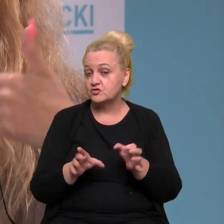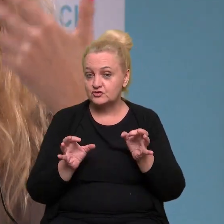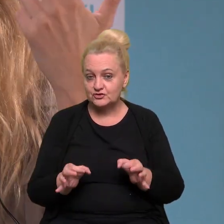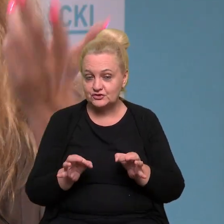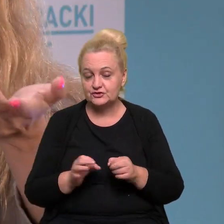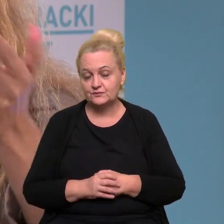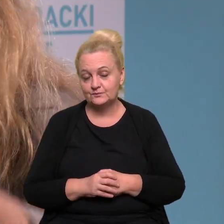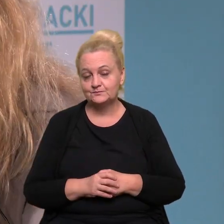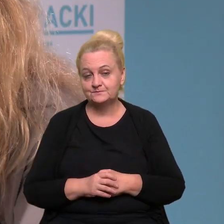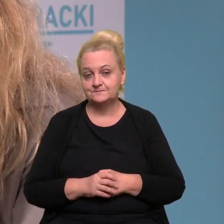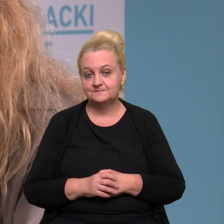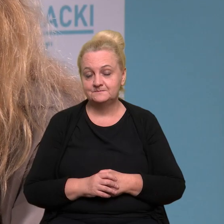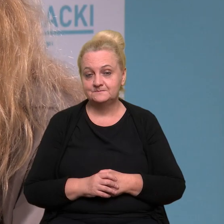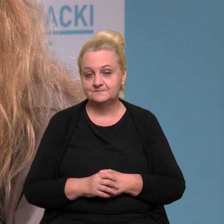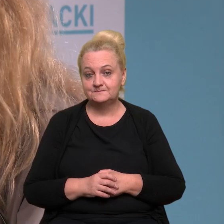dzisiaj